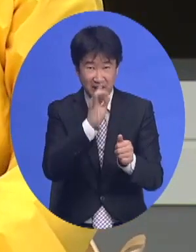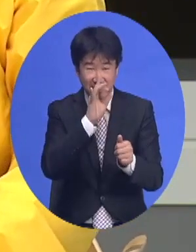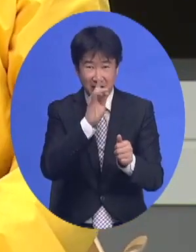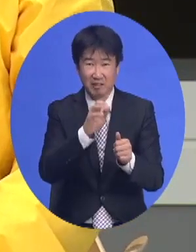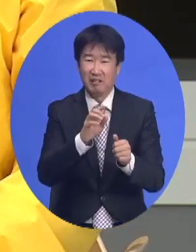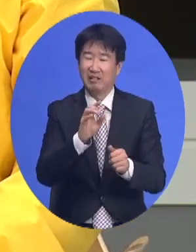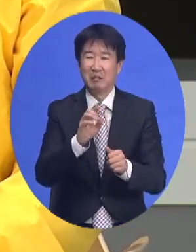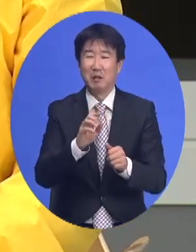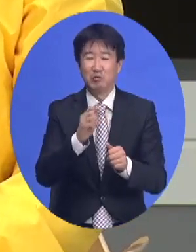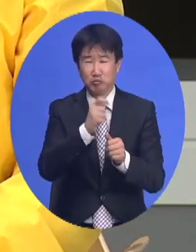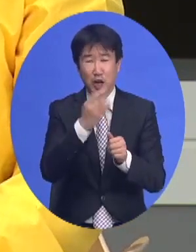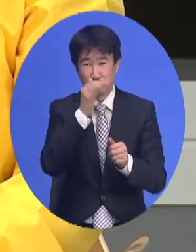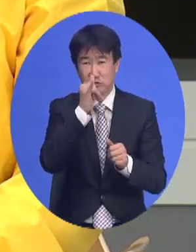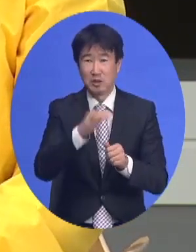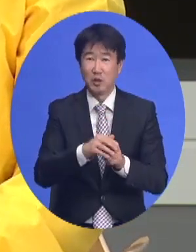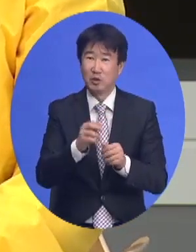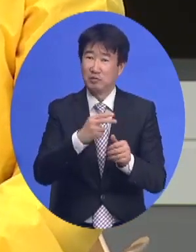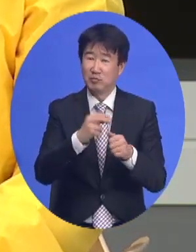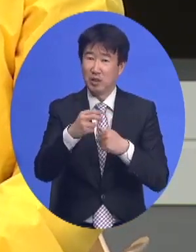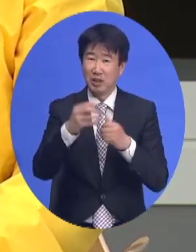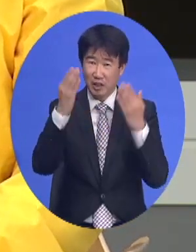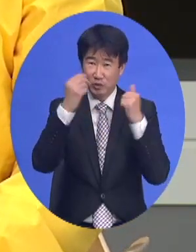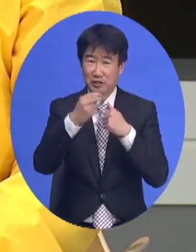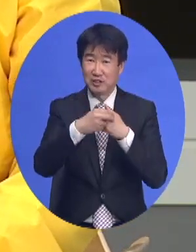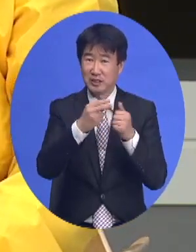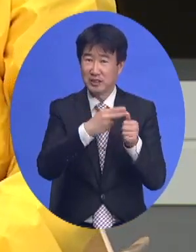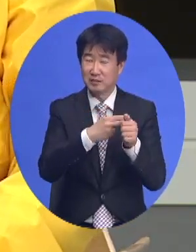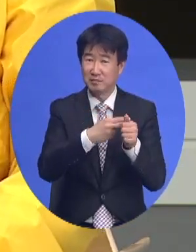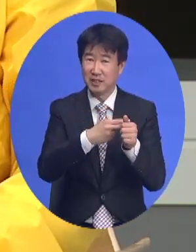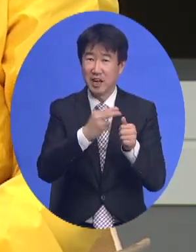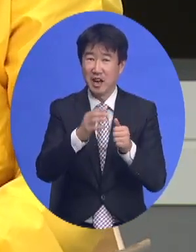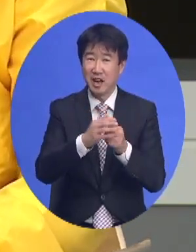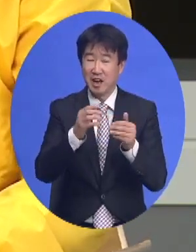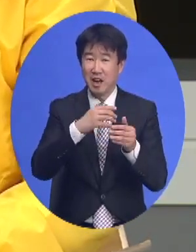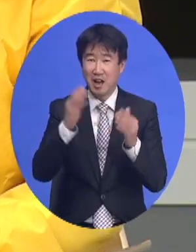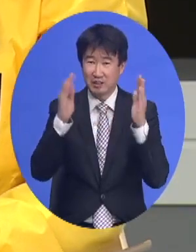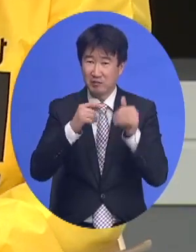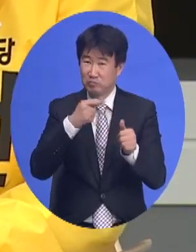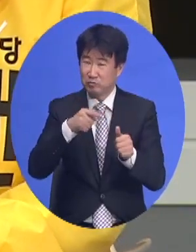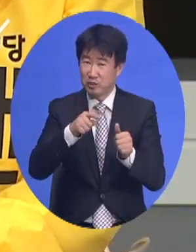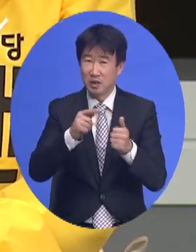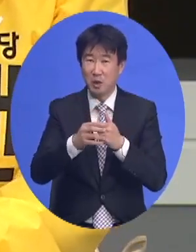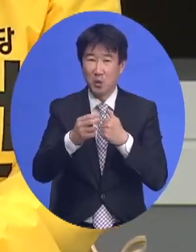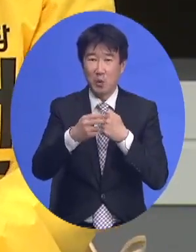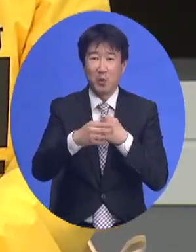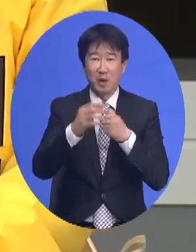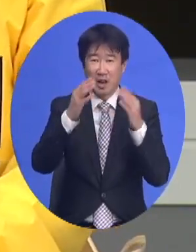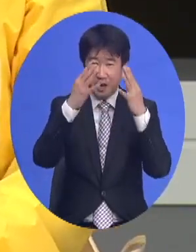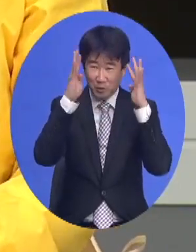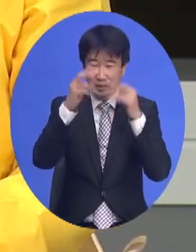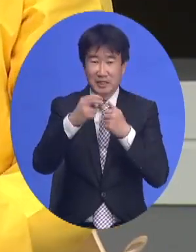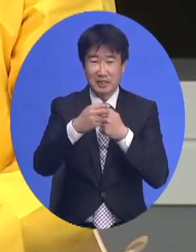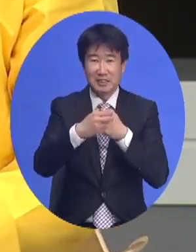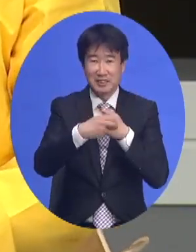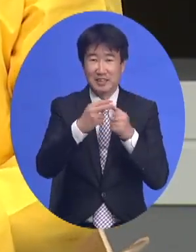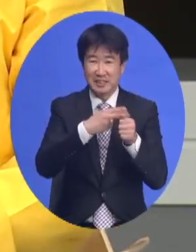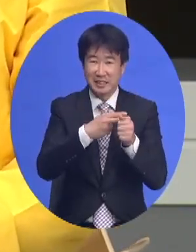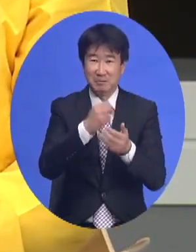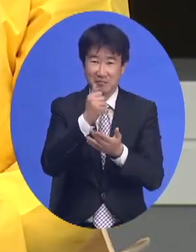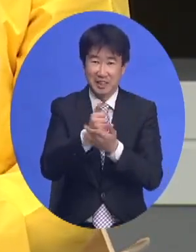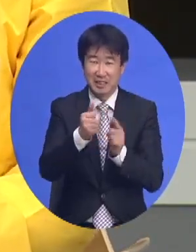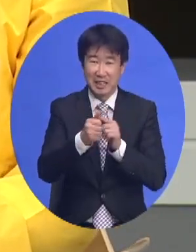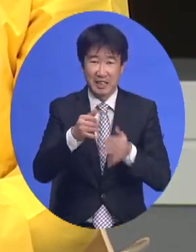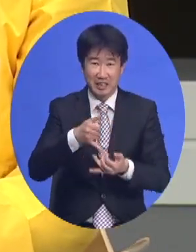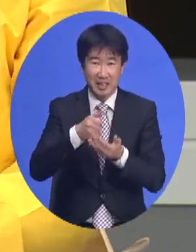나죠. 교장 선생님이 학생을 훈계하는 것은 꼭 교장 선생님 인격자에서만이 아니라 교장